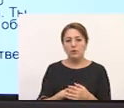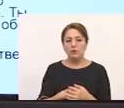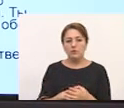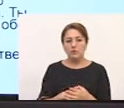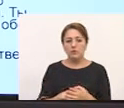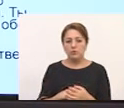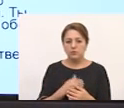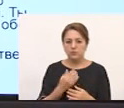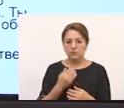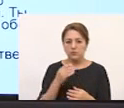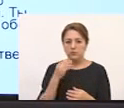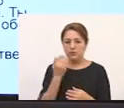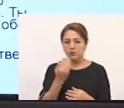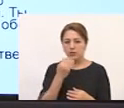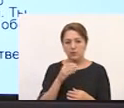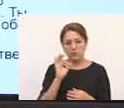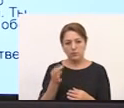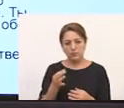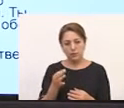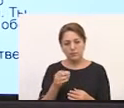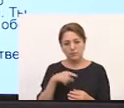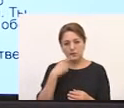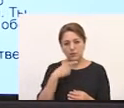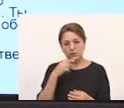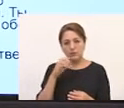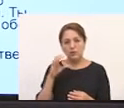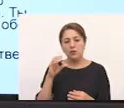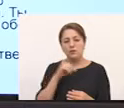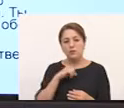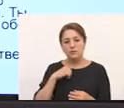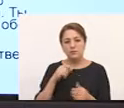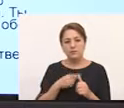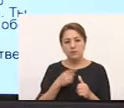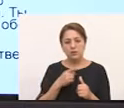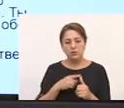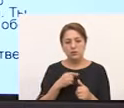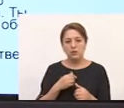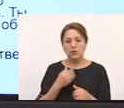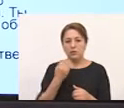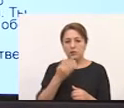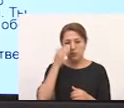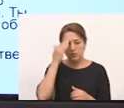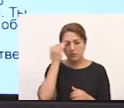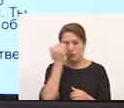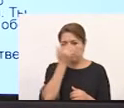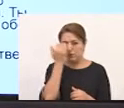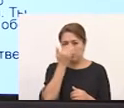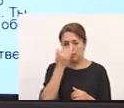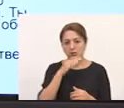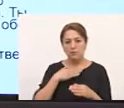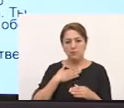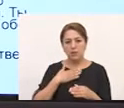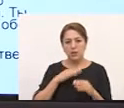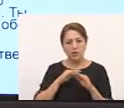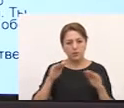И ты прав, ей-богу прав, сказал самозванец. Ты видел, что мои ребята смотрели на тебя косо,